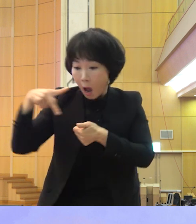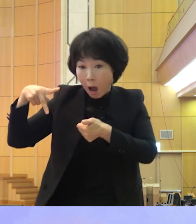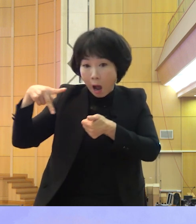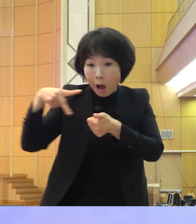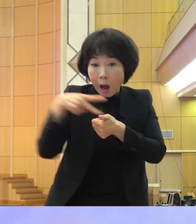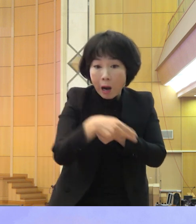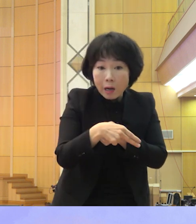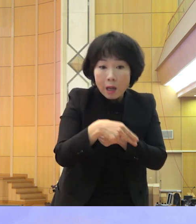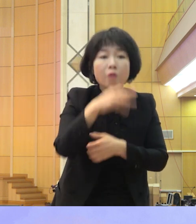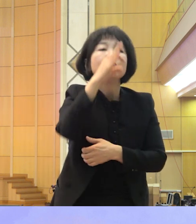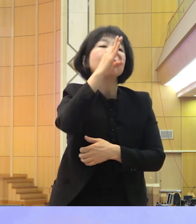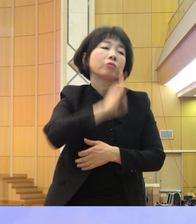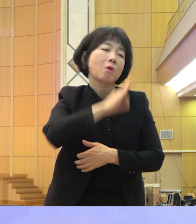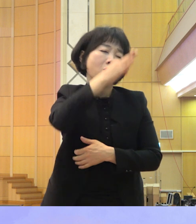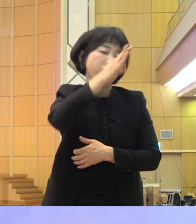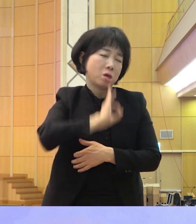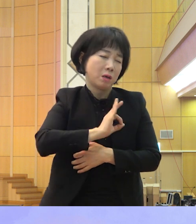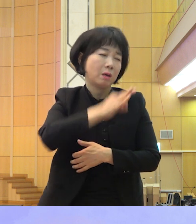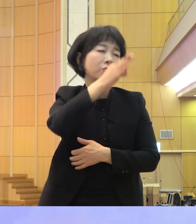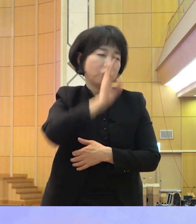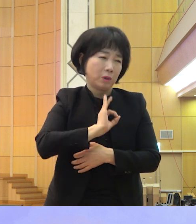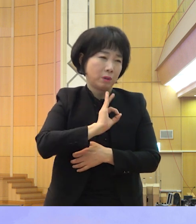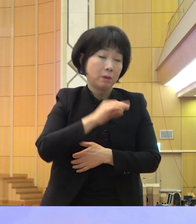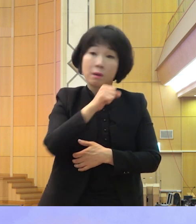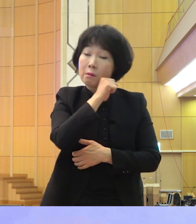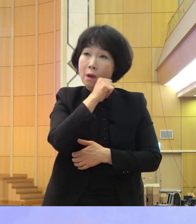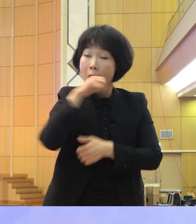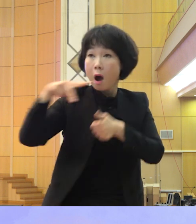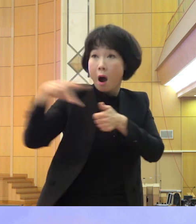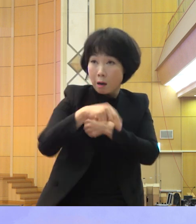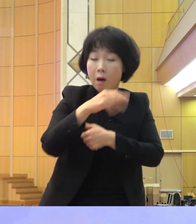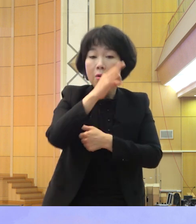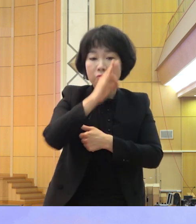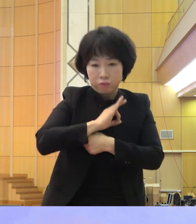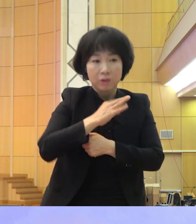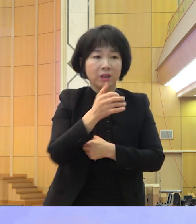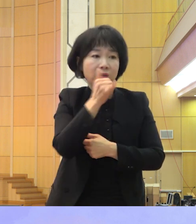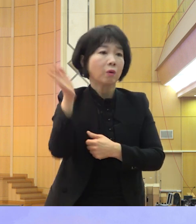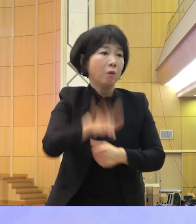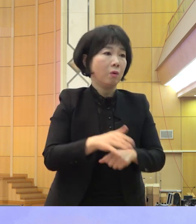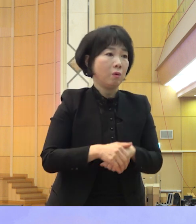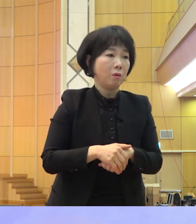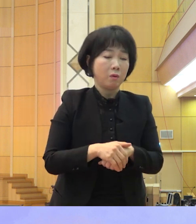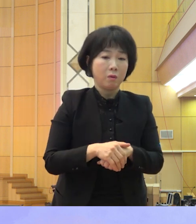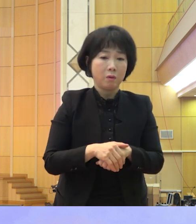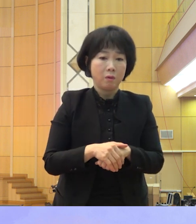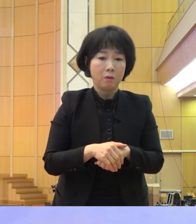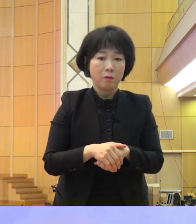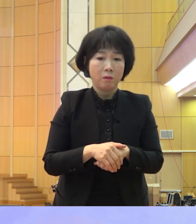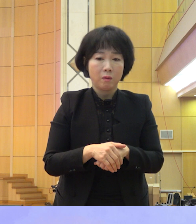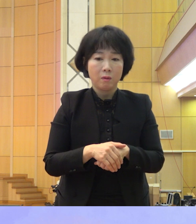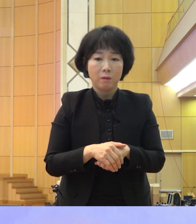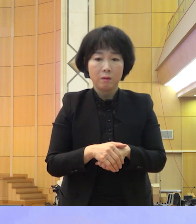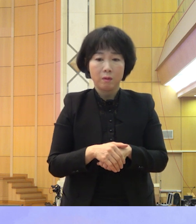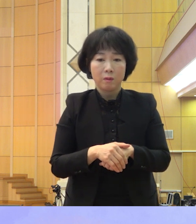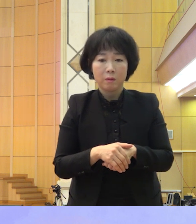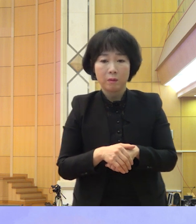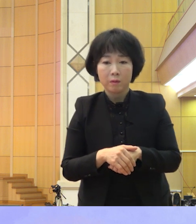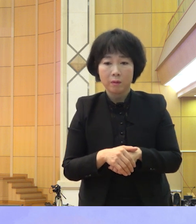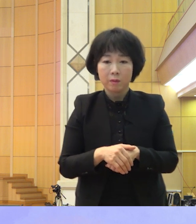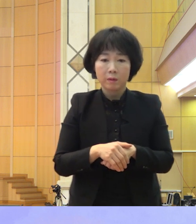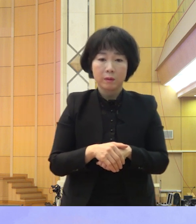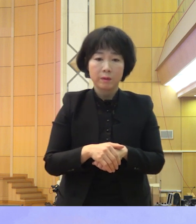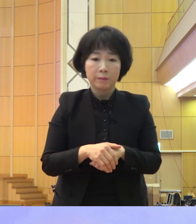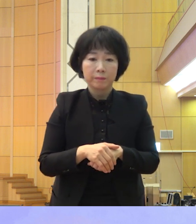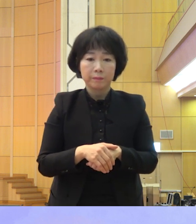할례가 유익하나, 할례 받은 것이 율법을 행할 수만 있다면 할례 받은